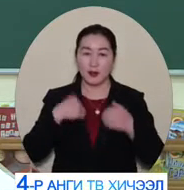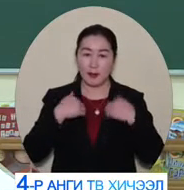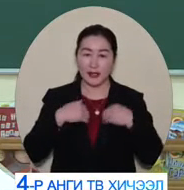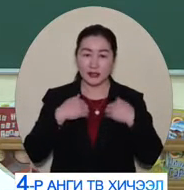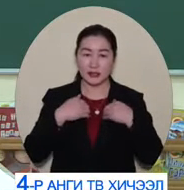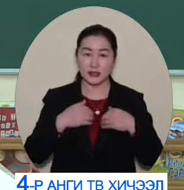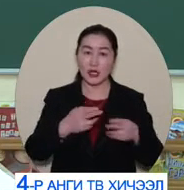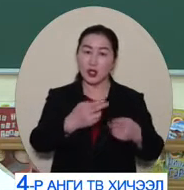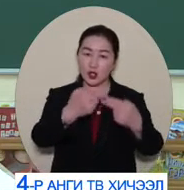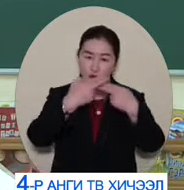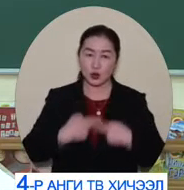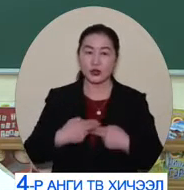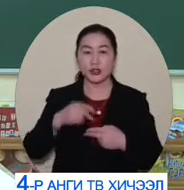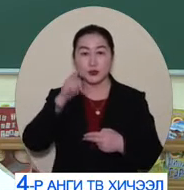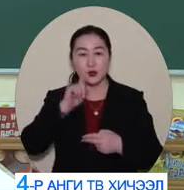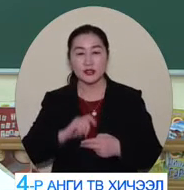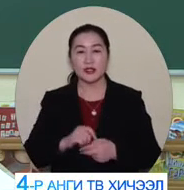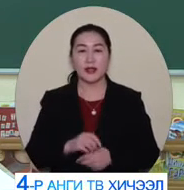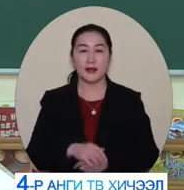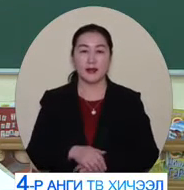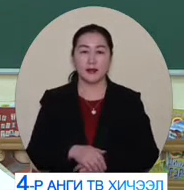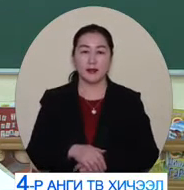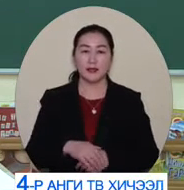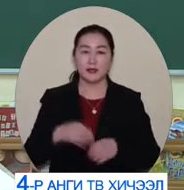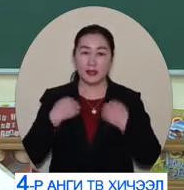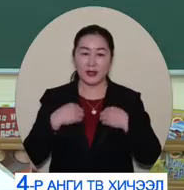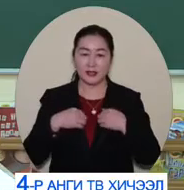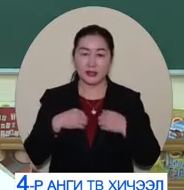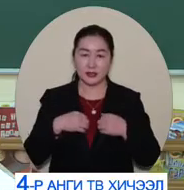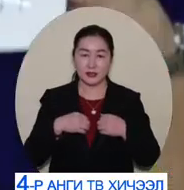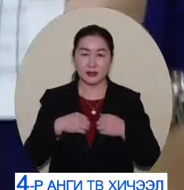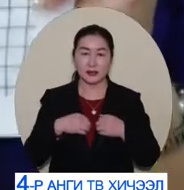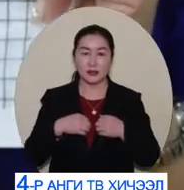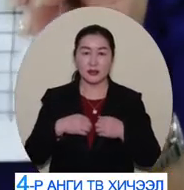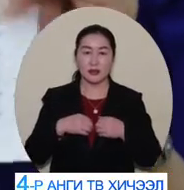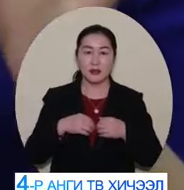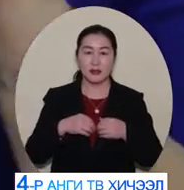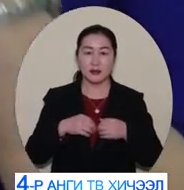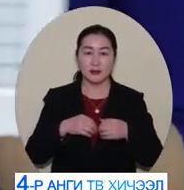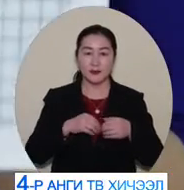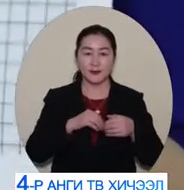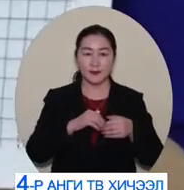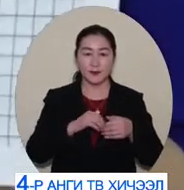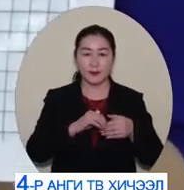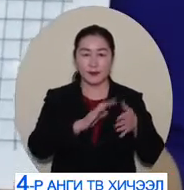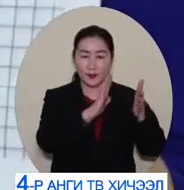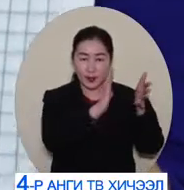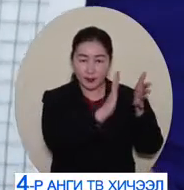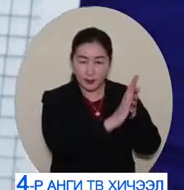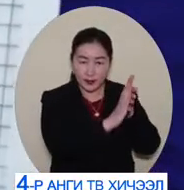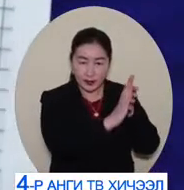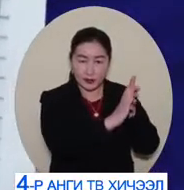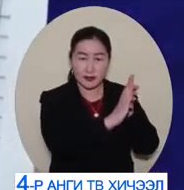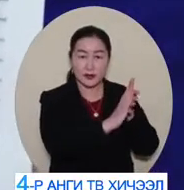нь тэднийг одоо өмнө хэрглэж байсан палетик. За энэ хүүхдүүдээ энэ палетик хэмээхийн хэмжээсийг